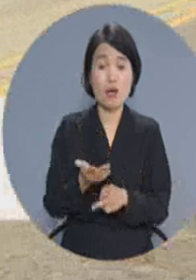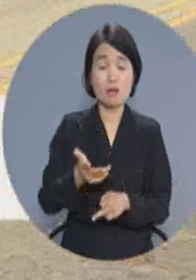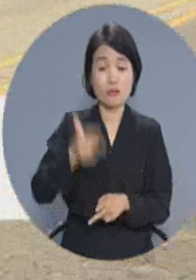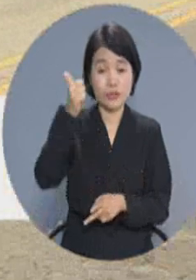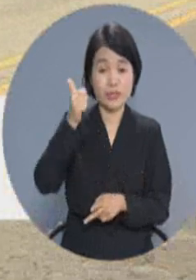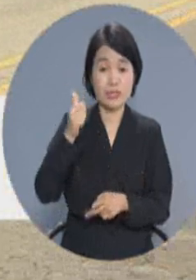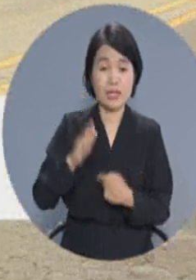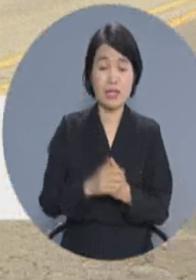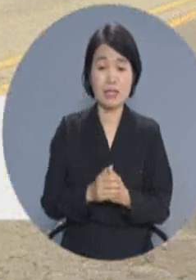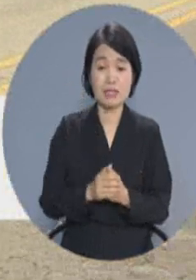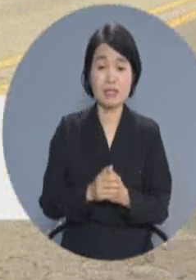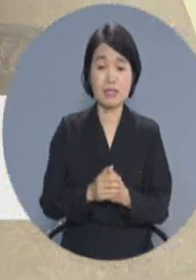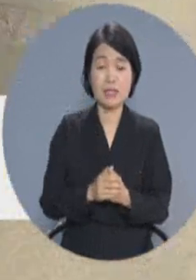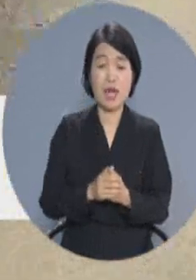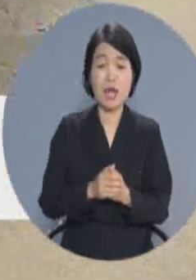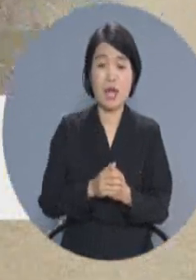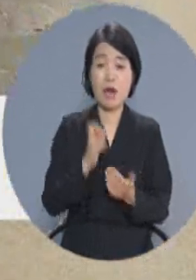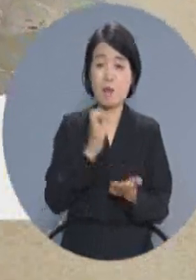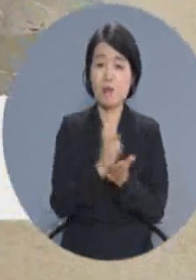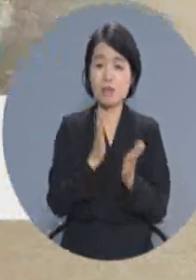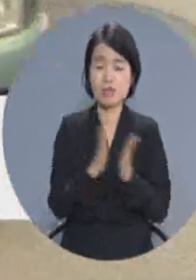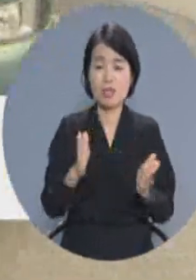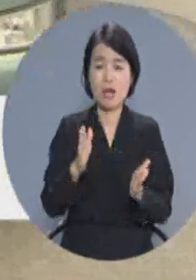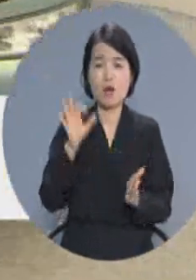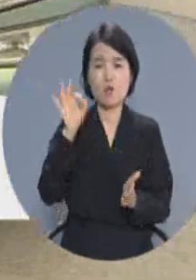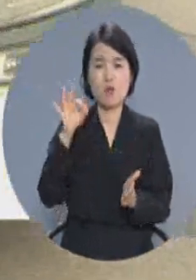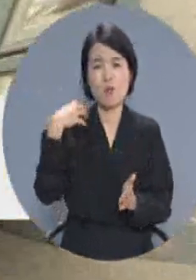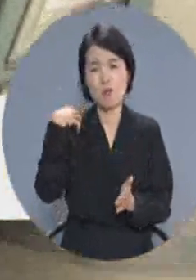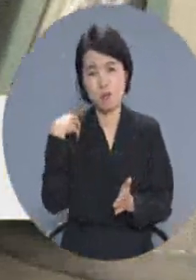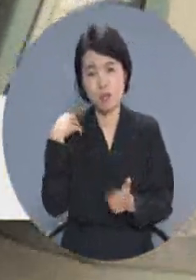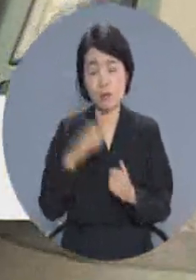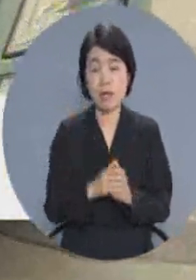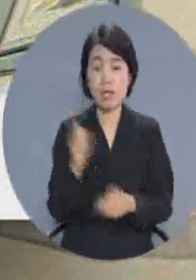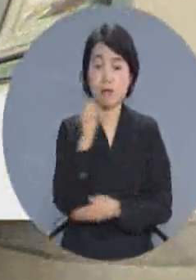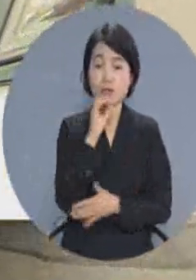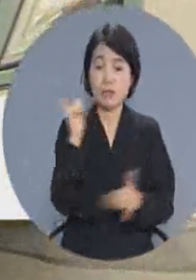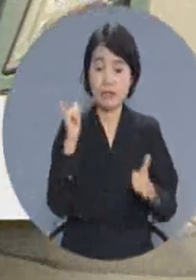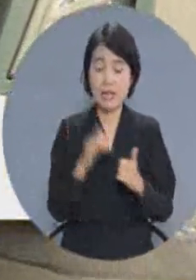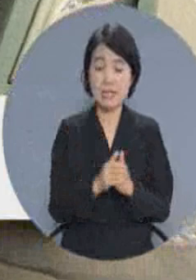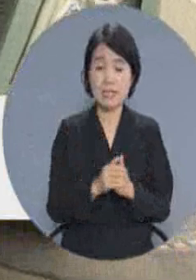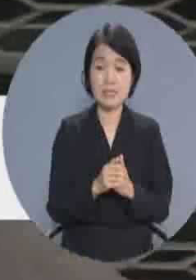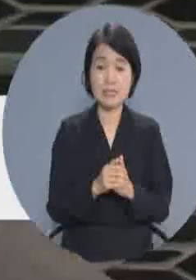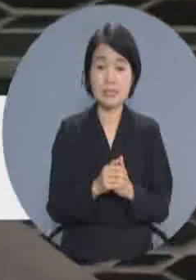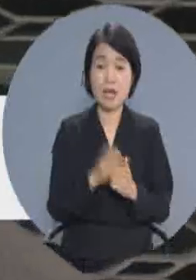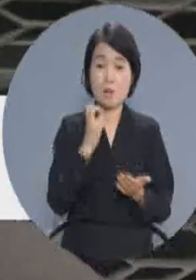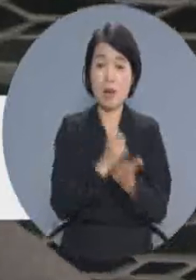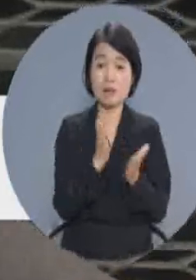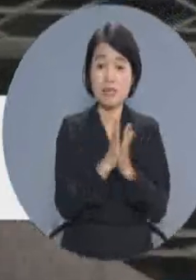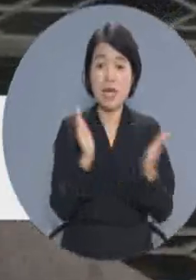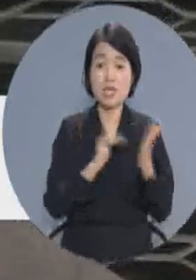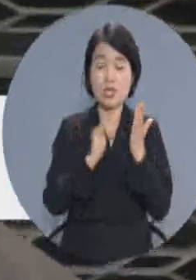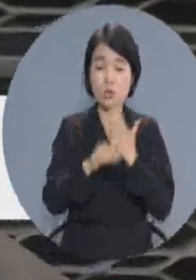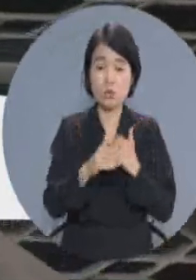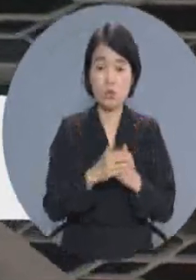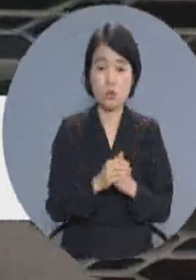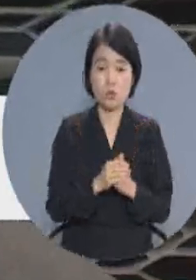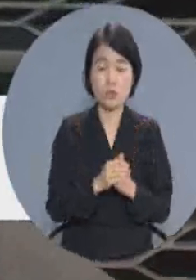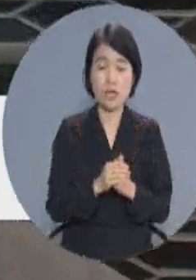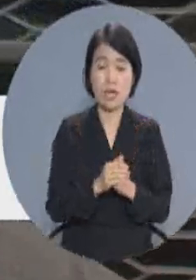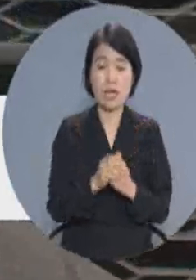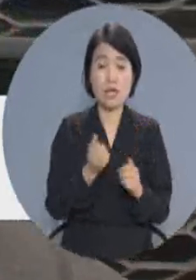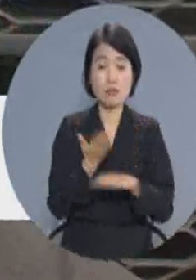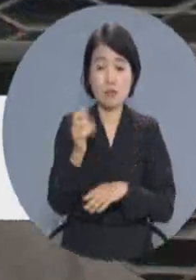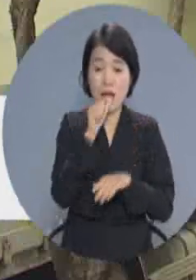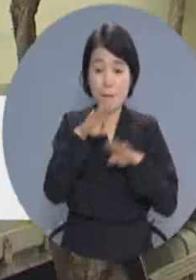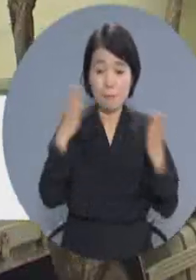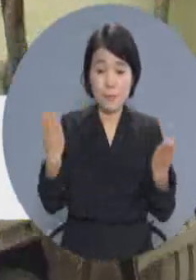운임제로 상승한 운임 단가가 버겁다고 하는 반면 화물차 기사들은 안전 운임제가 적용된 수출입 컨테이너와